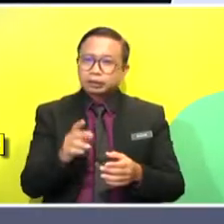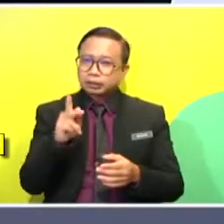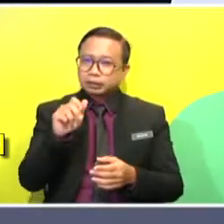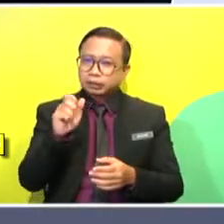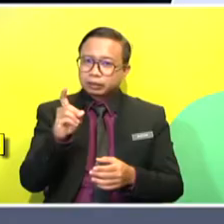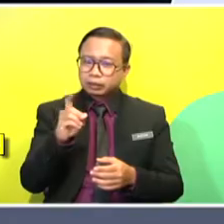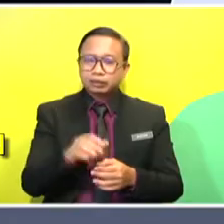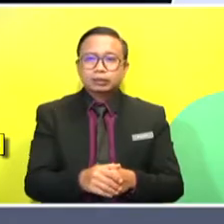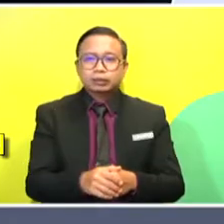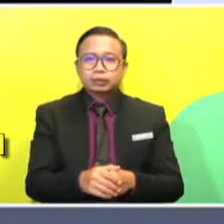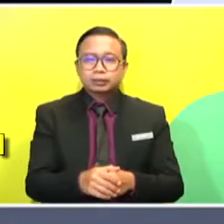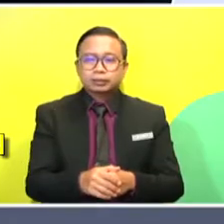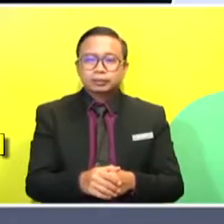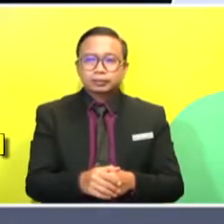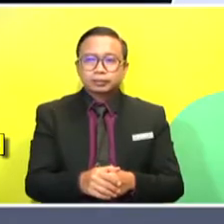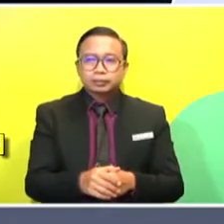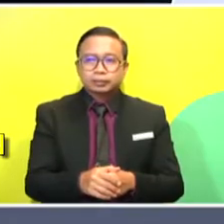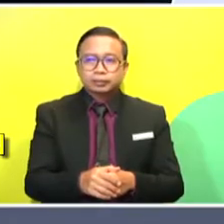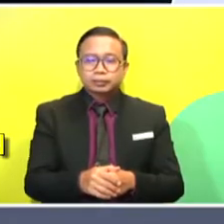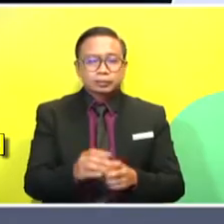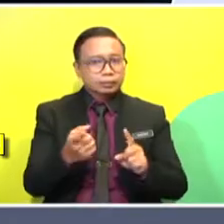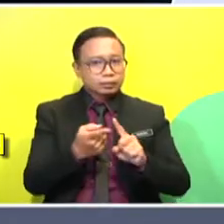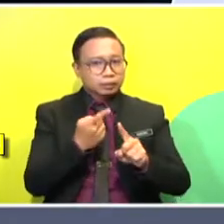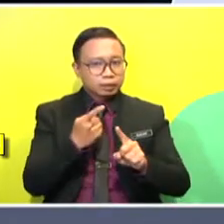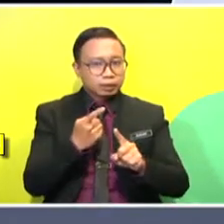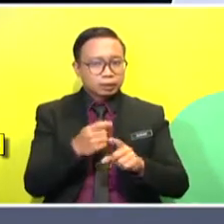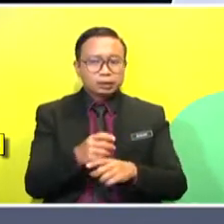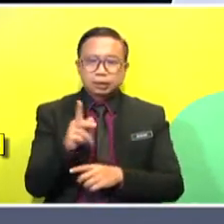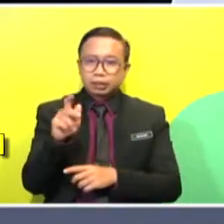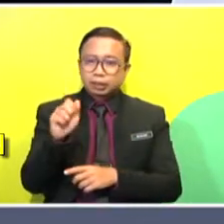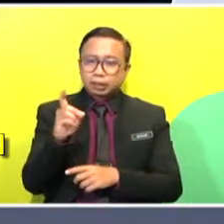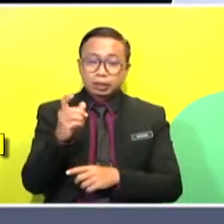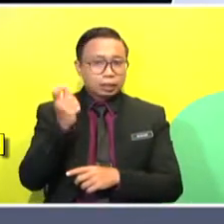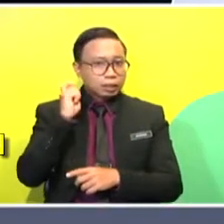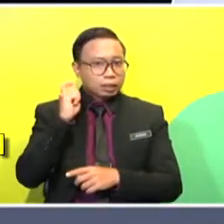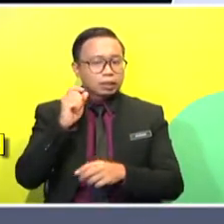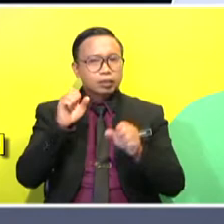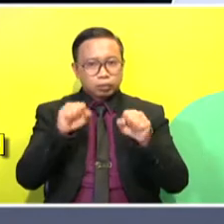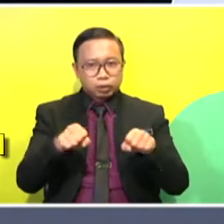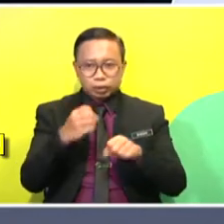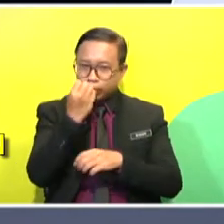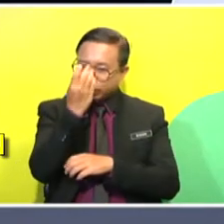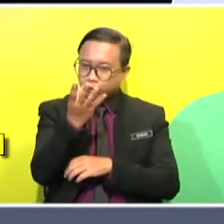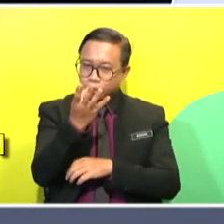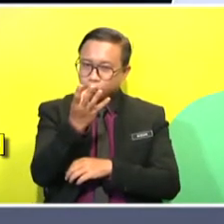dan padanan yang betul. Betul. Baik, daripada kad-kad yang ada di sini, boleh bagi tahu cikgu